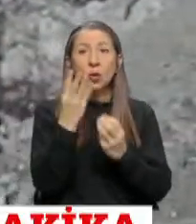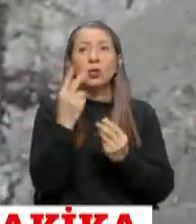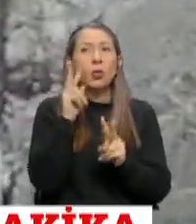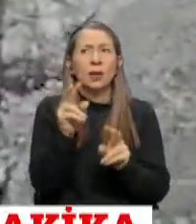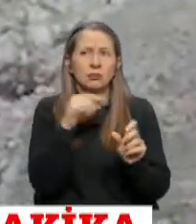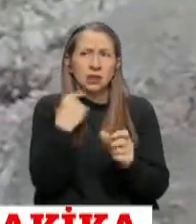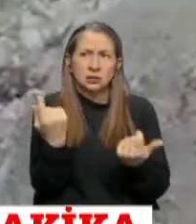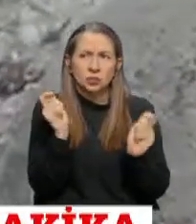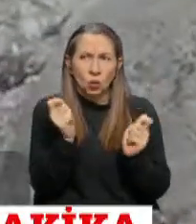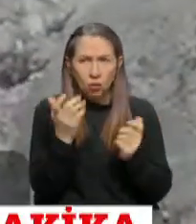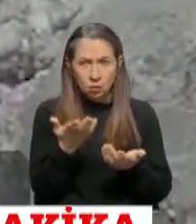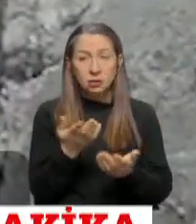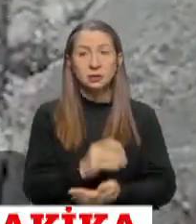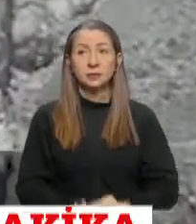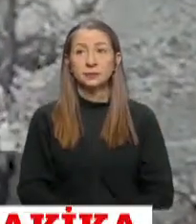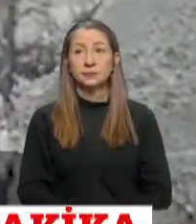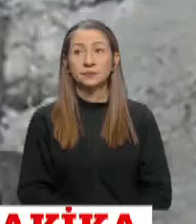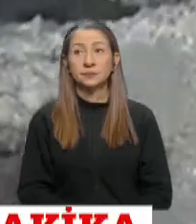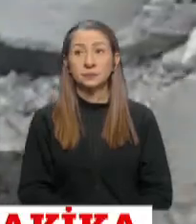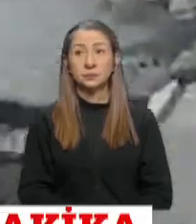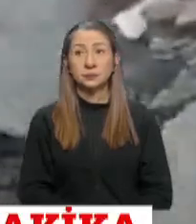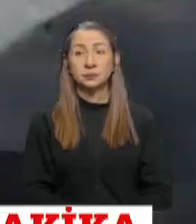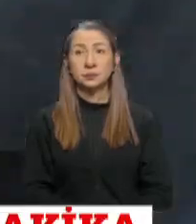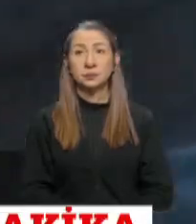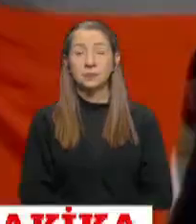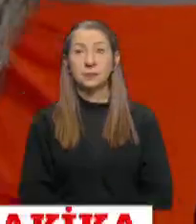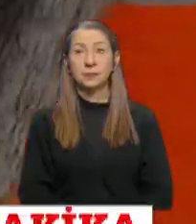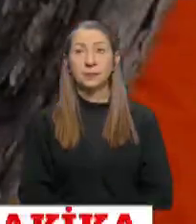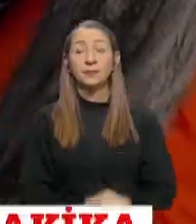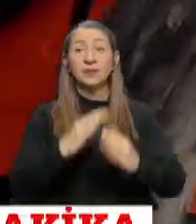şey görmek çok zor oluyor. Tam yatak odası şu an. Tam karpetli evin yatak odası.